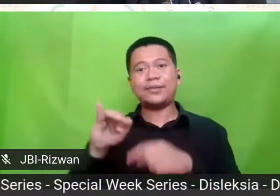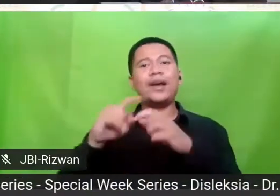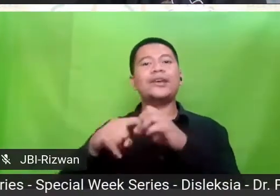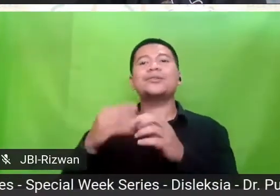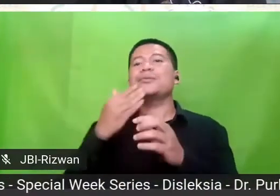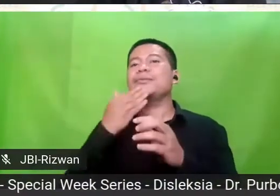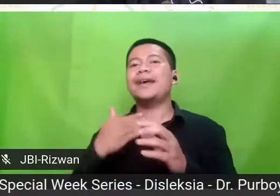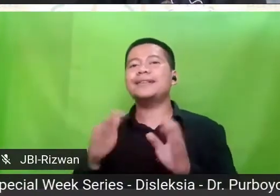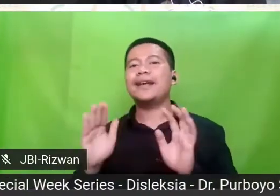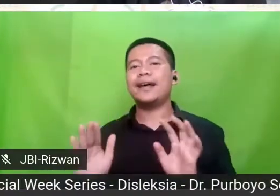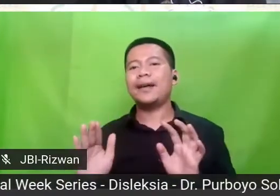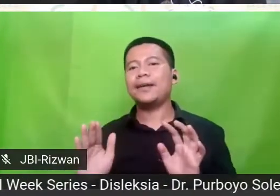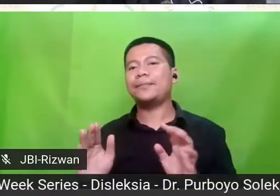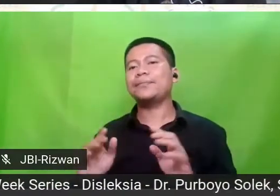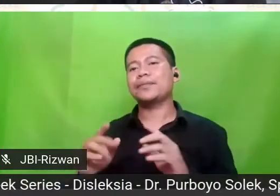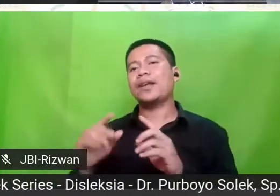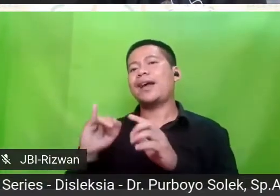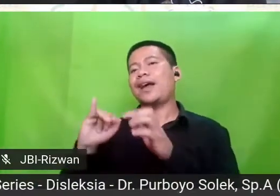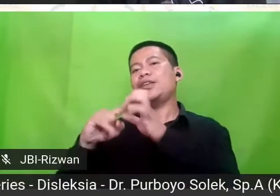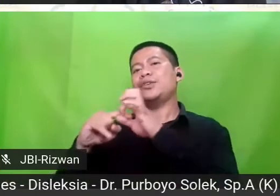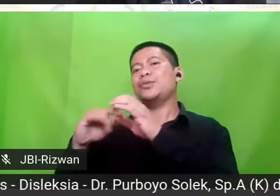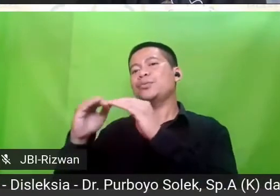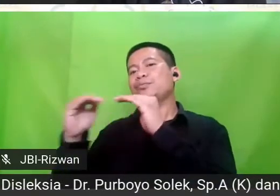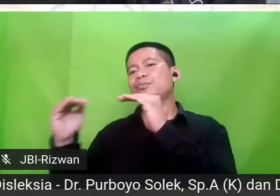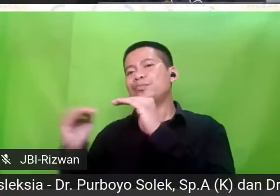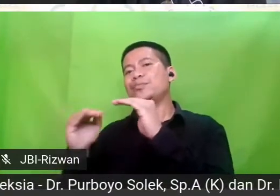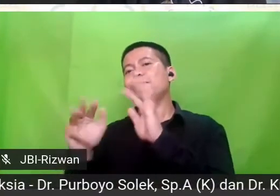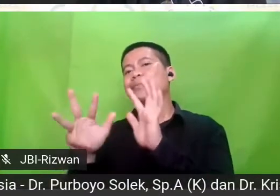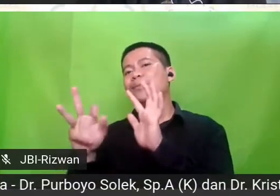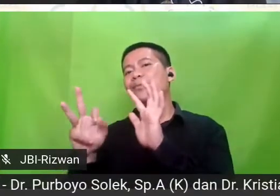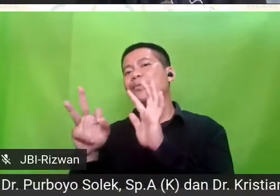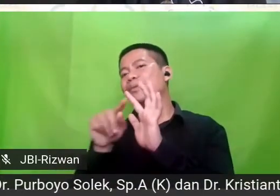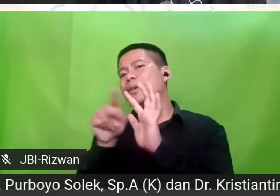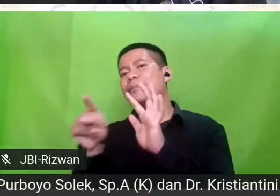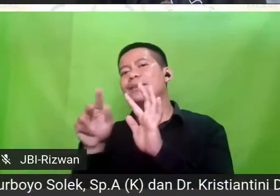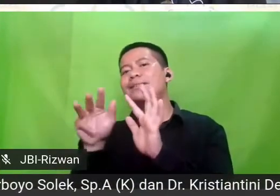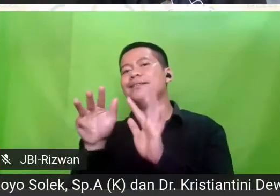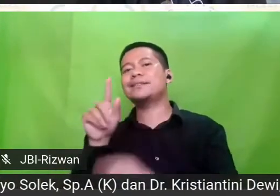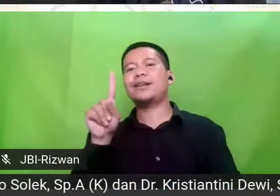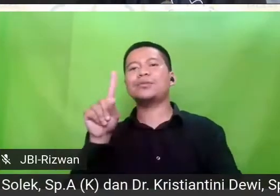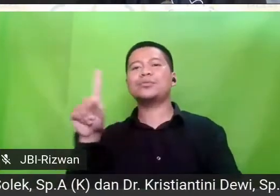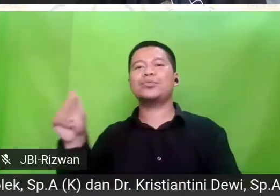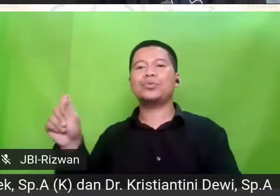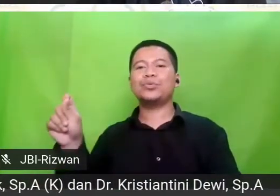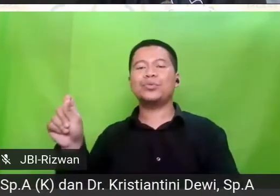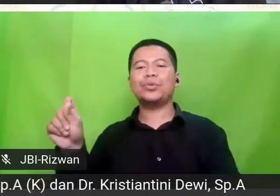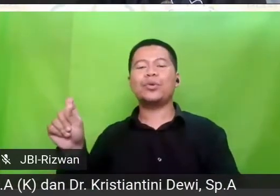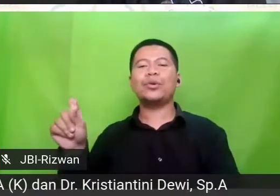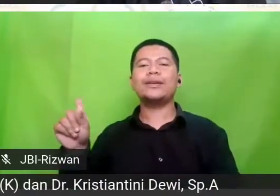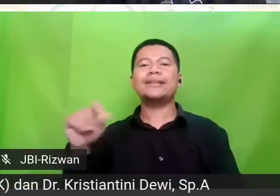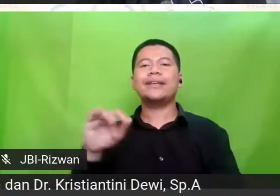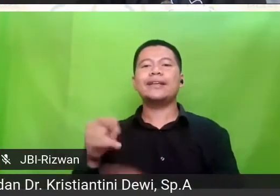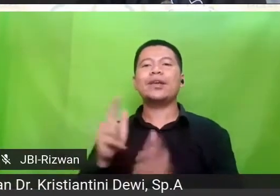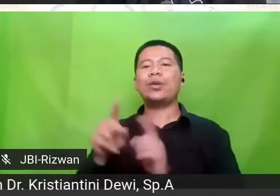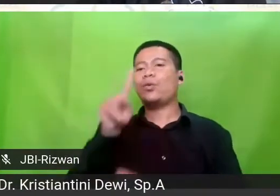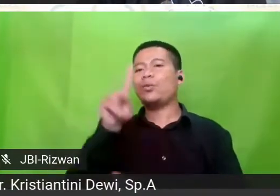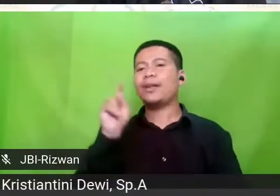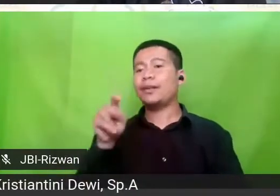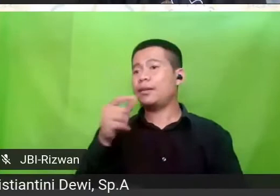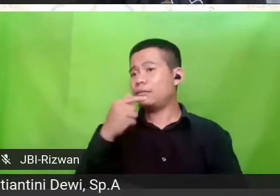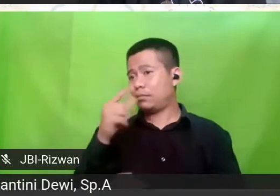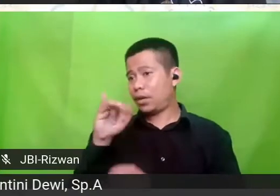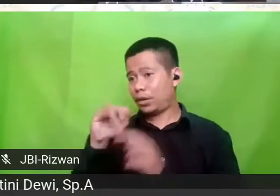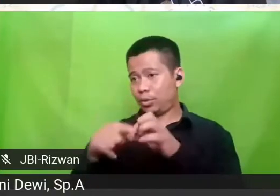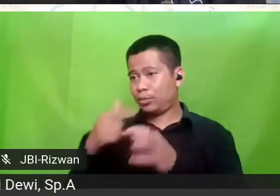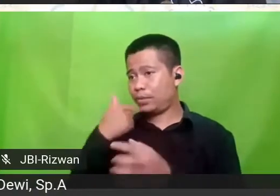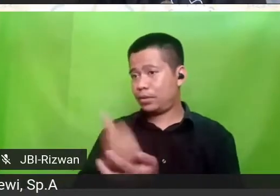di posisi IQ-nya 90 sampai 110. Sehingga kalau pertanyaannya, apakah penting IQ itu